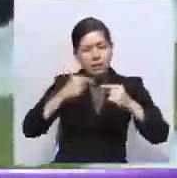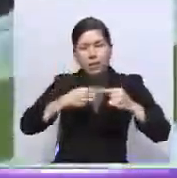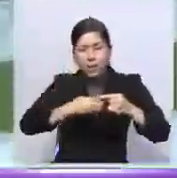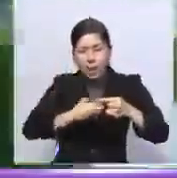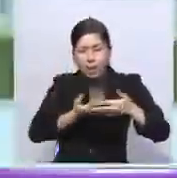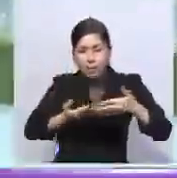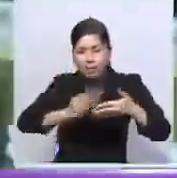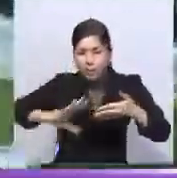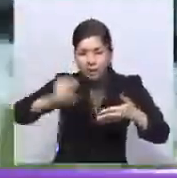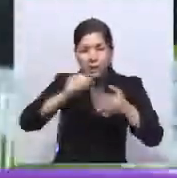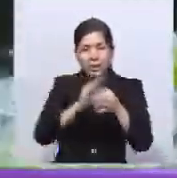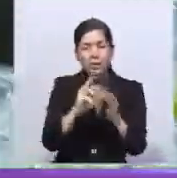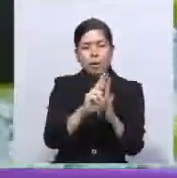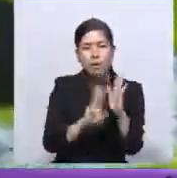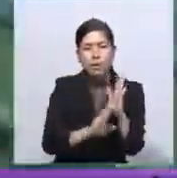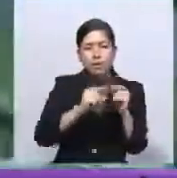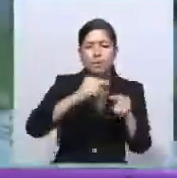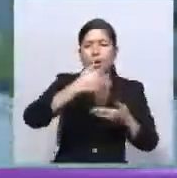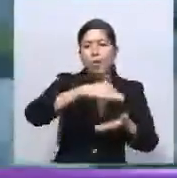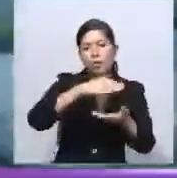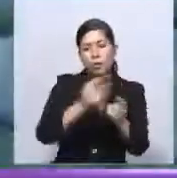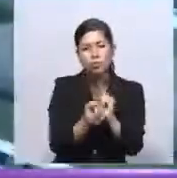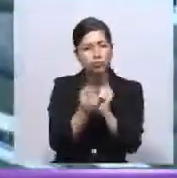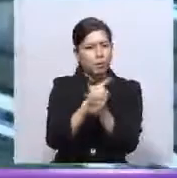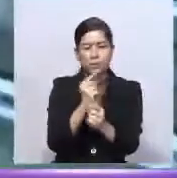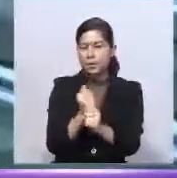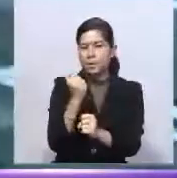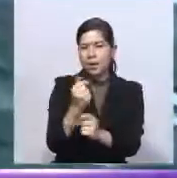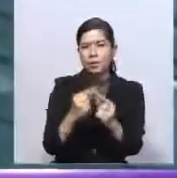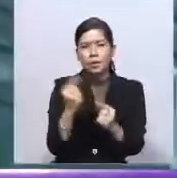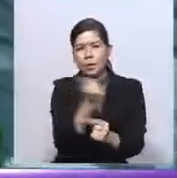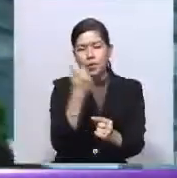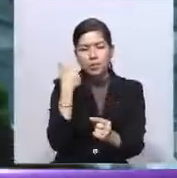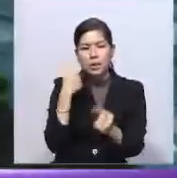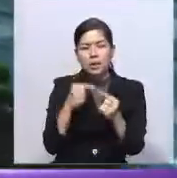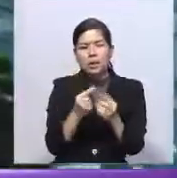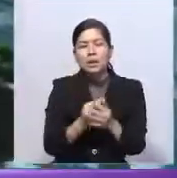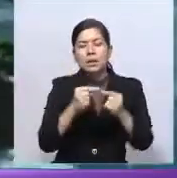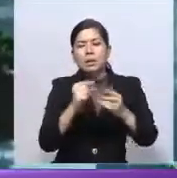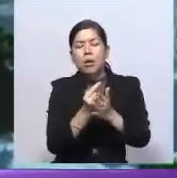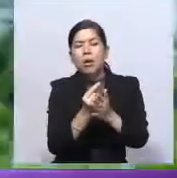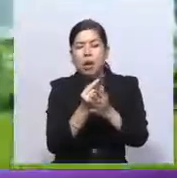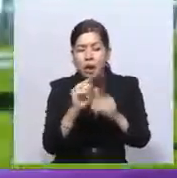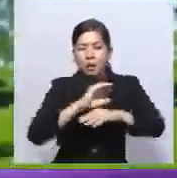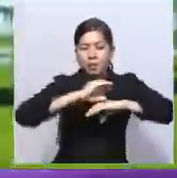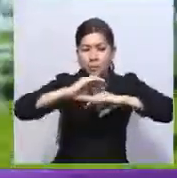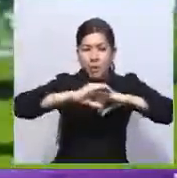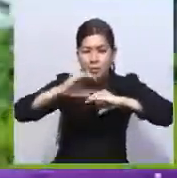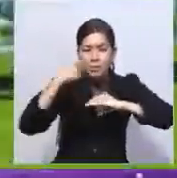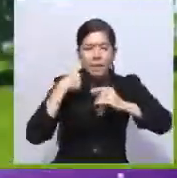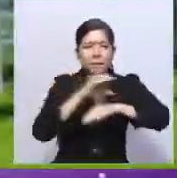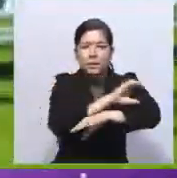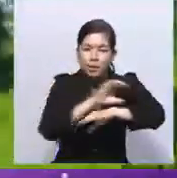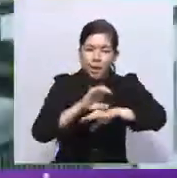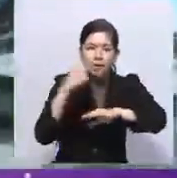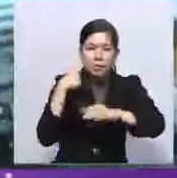โยงระบบโลจิสติกแบบไร้รอยต่อในภูมิภาคทั้งทางบกน้ำและอากาศเช่นโครงการรถไฟความเ